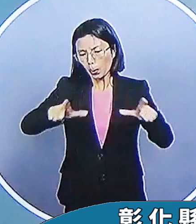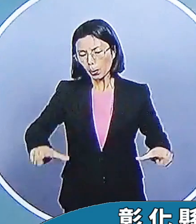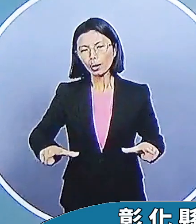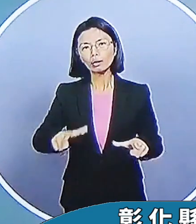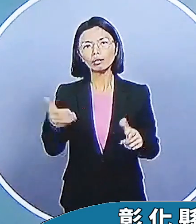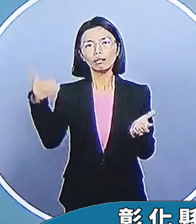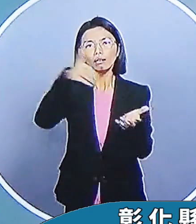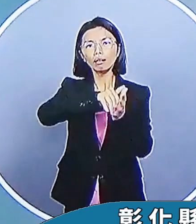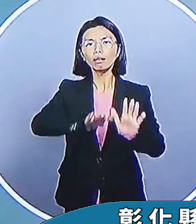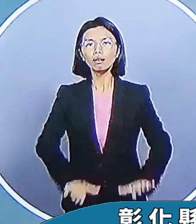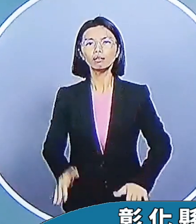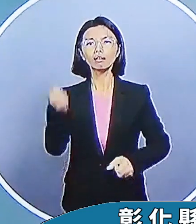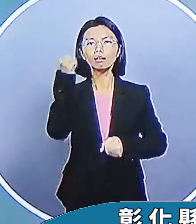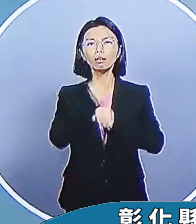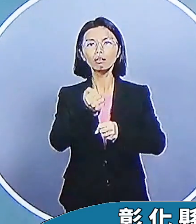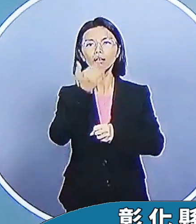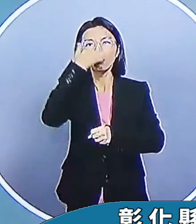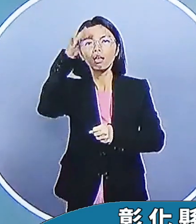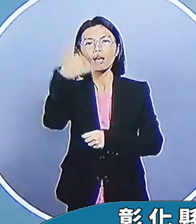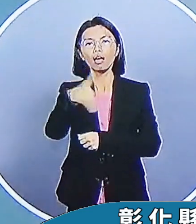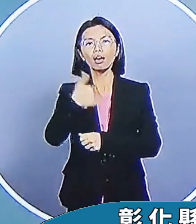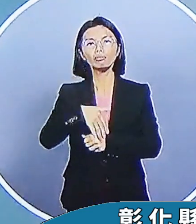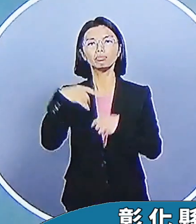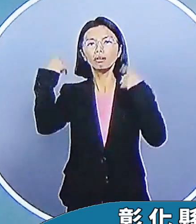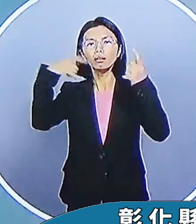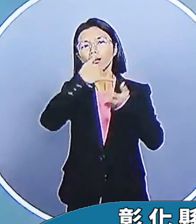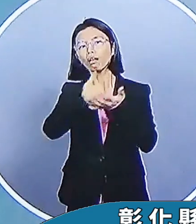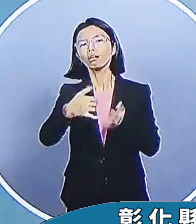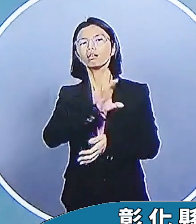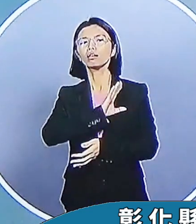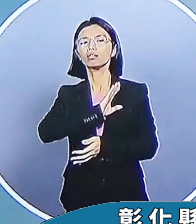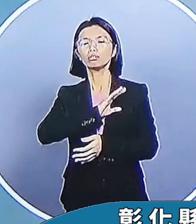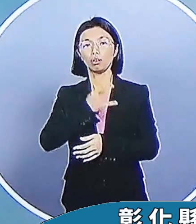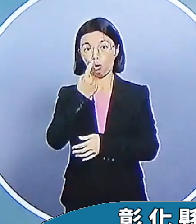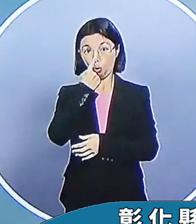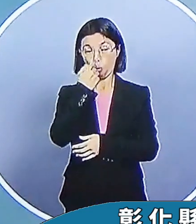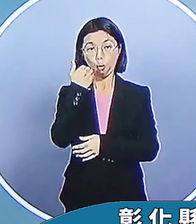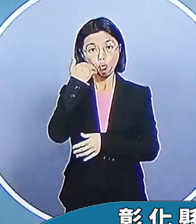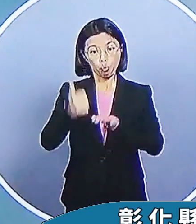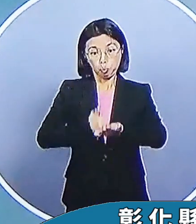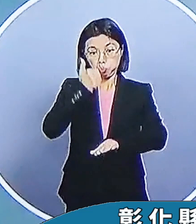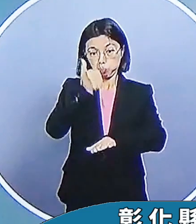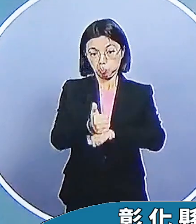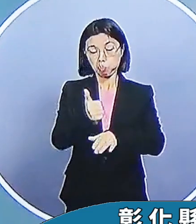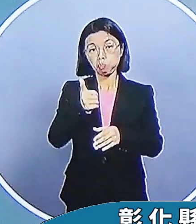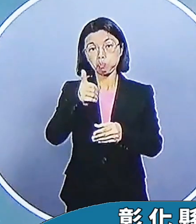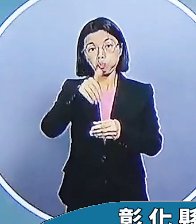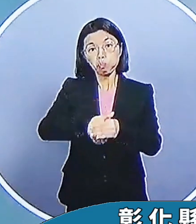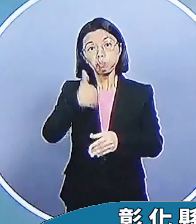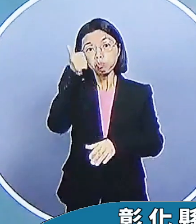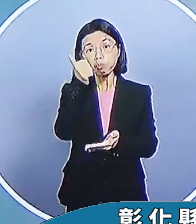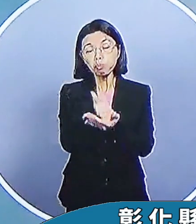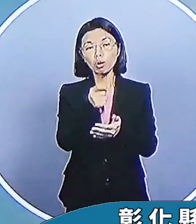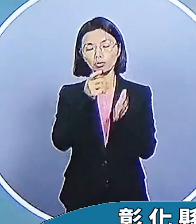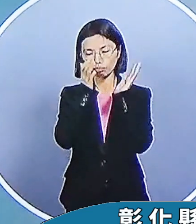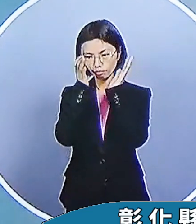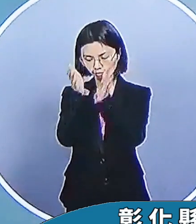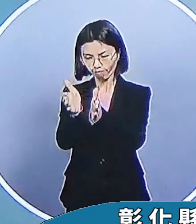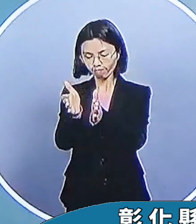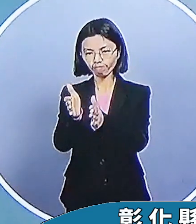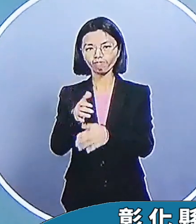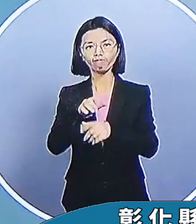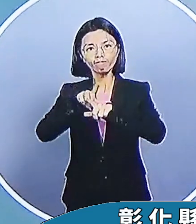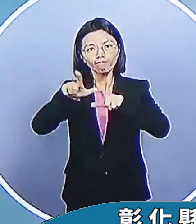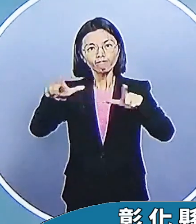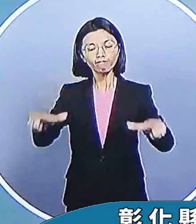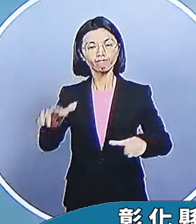成，莫怪会去用退命。未来秀峰也动算，我也将对着咱扩大彰化的都市